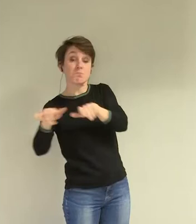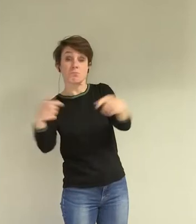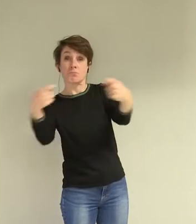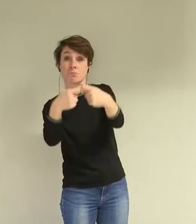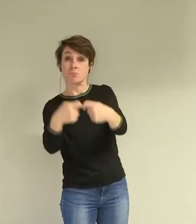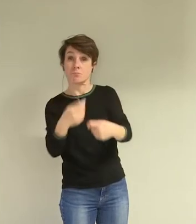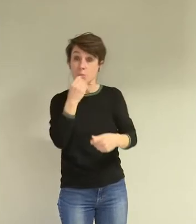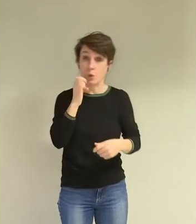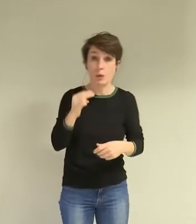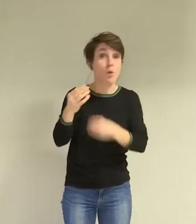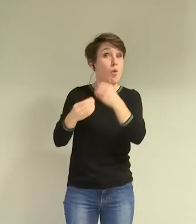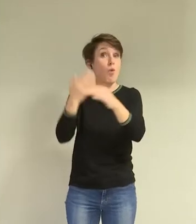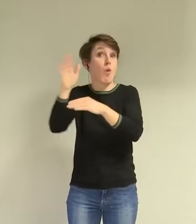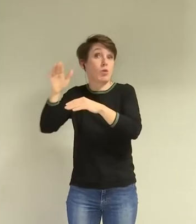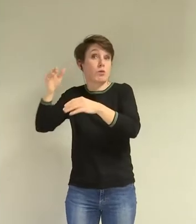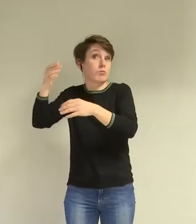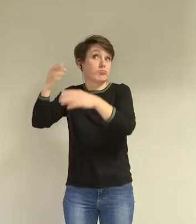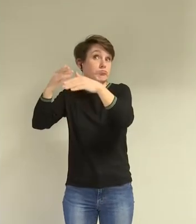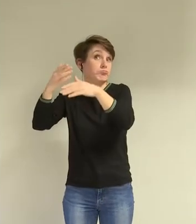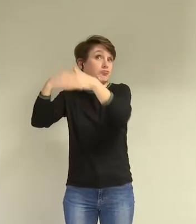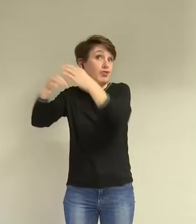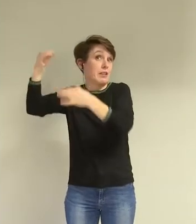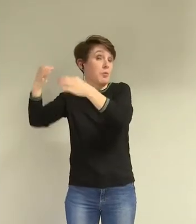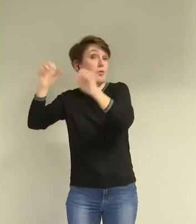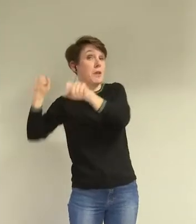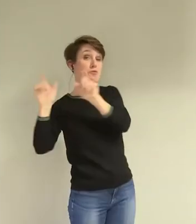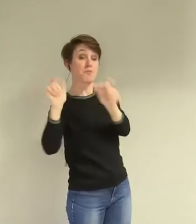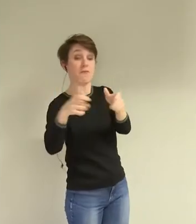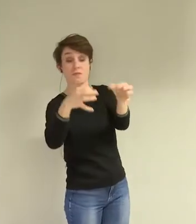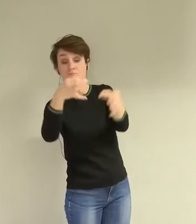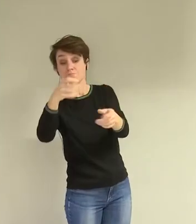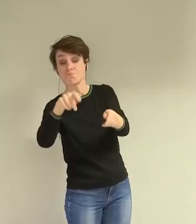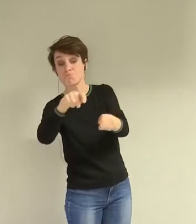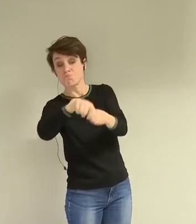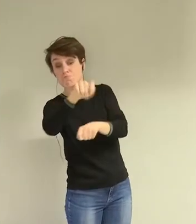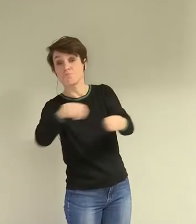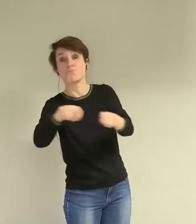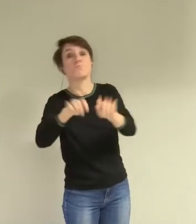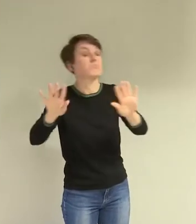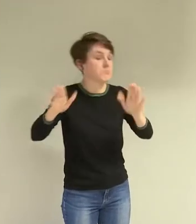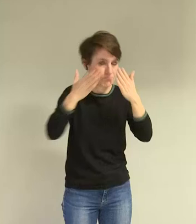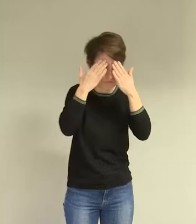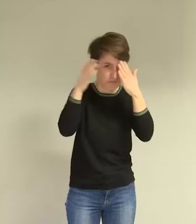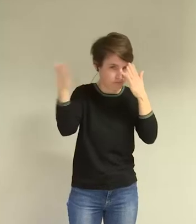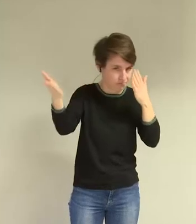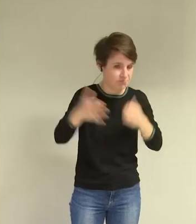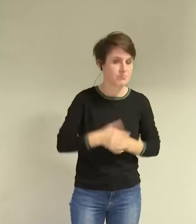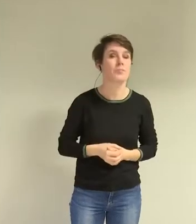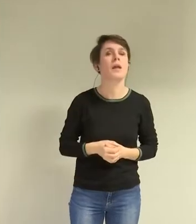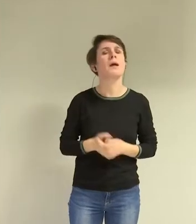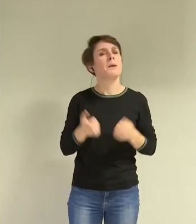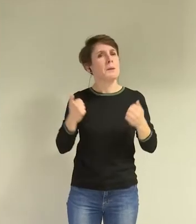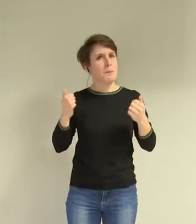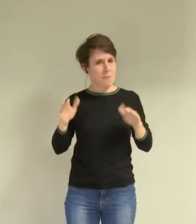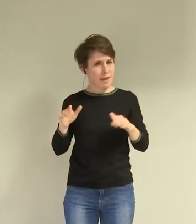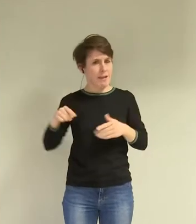compétentes auront le cas échéant à se prononcer sur le sujet pour autant vous en conviendrez aisément monsieur le maire cette